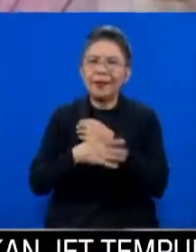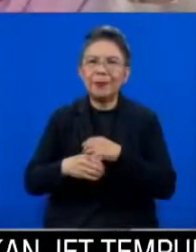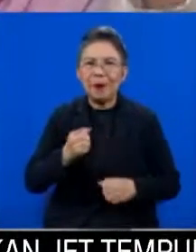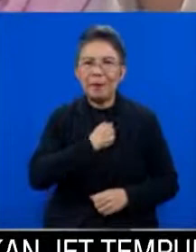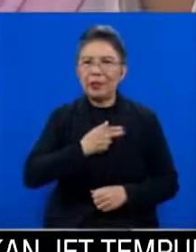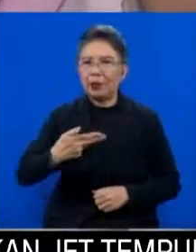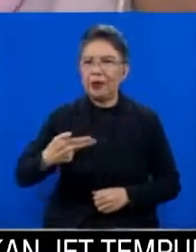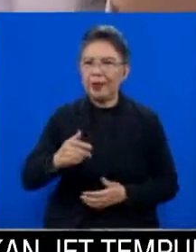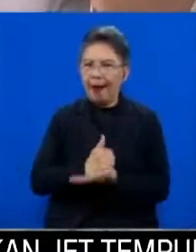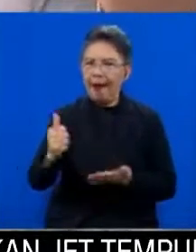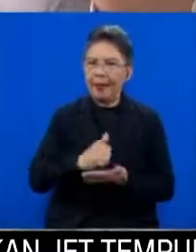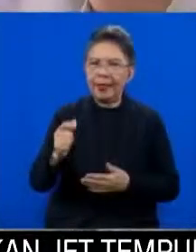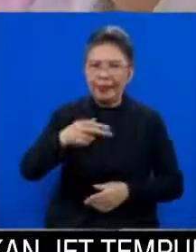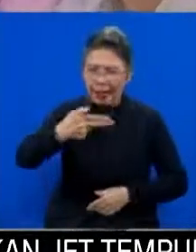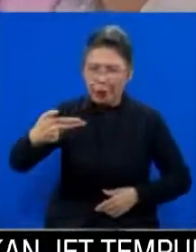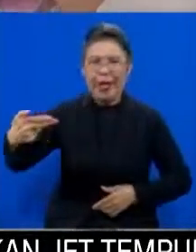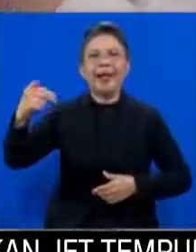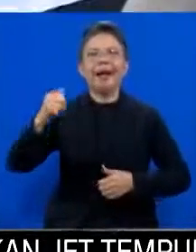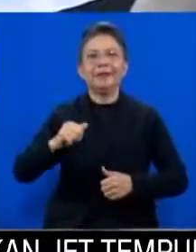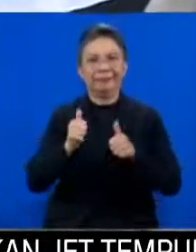saya sendiri, Indonesia.